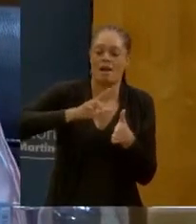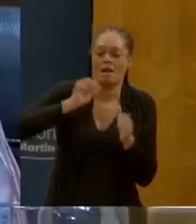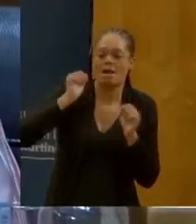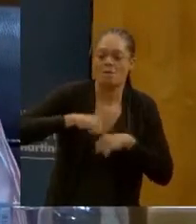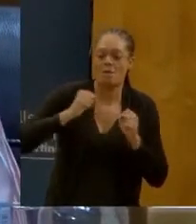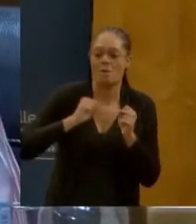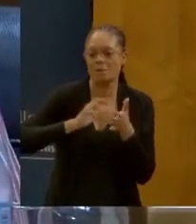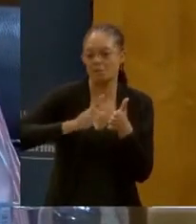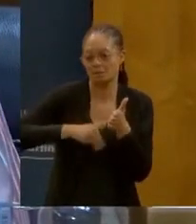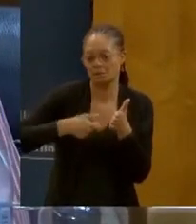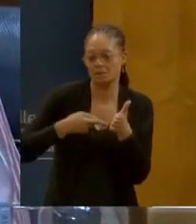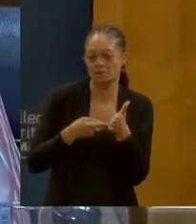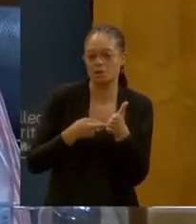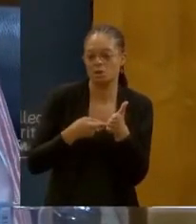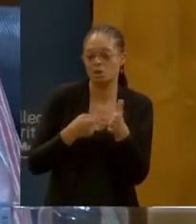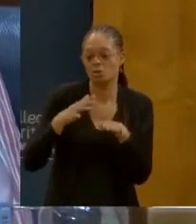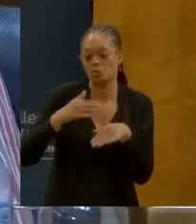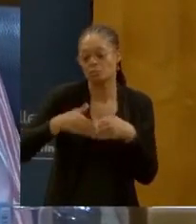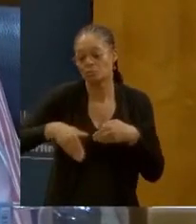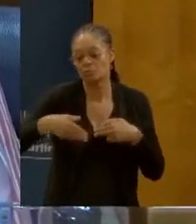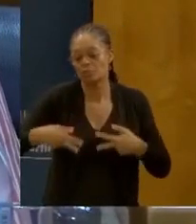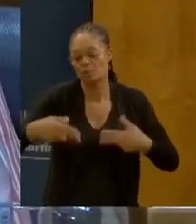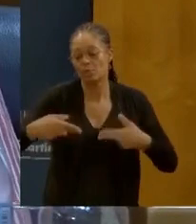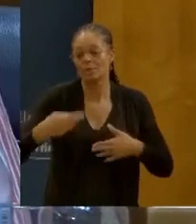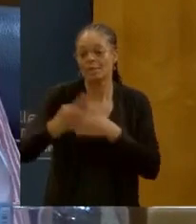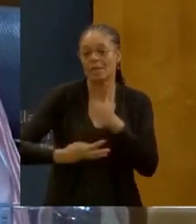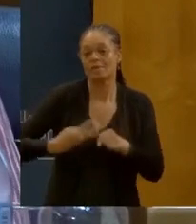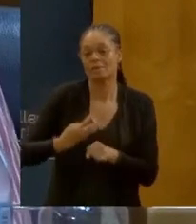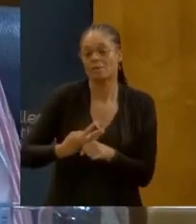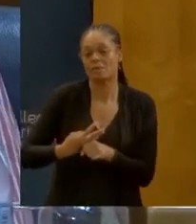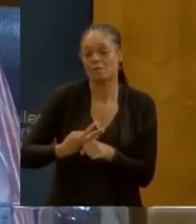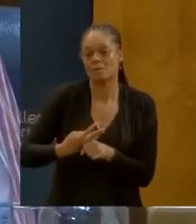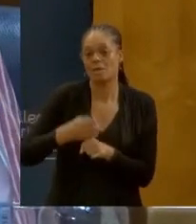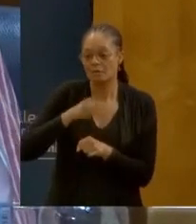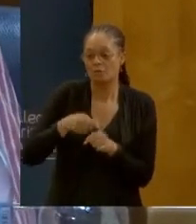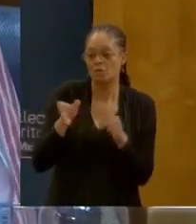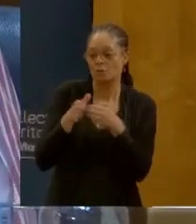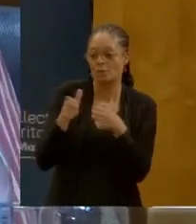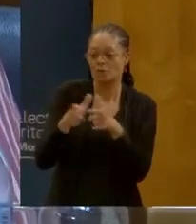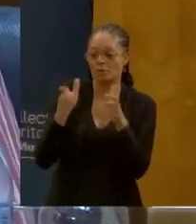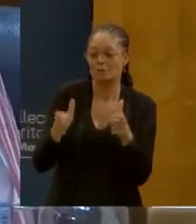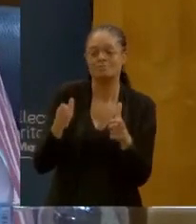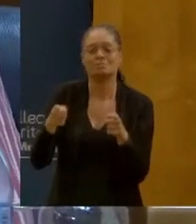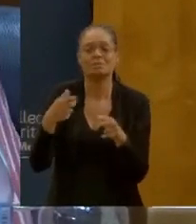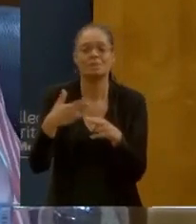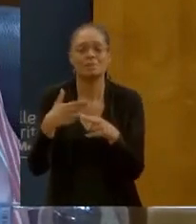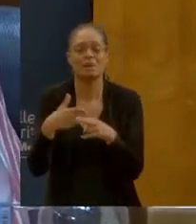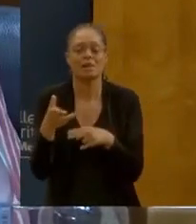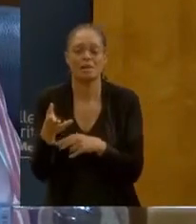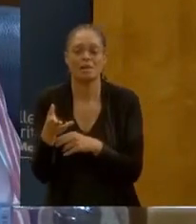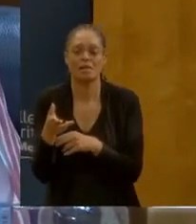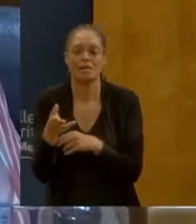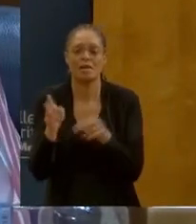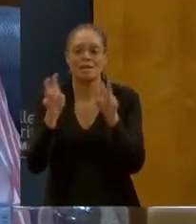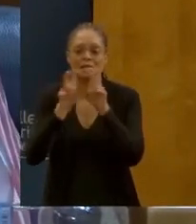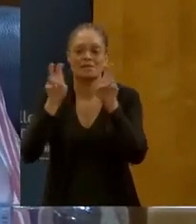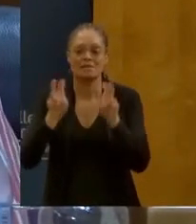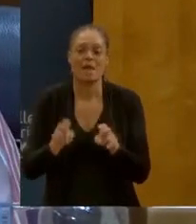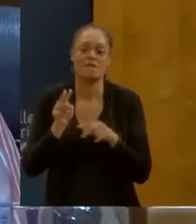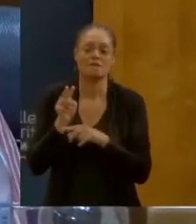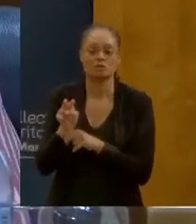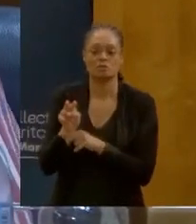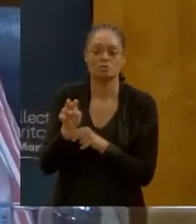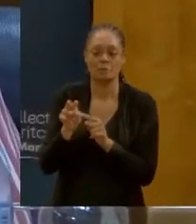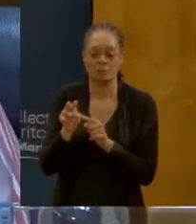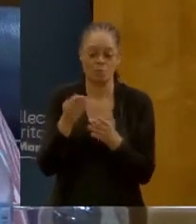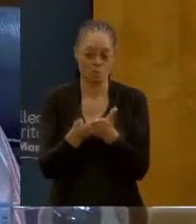sur 4 ans, on doit demander aux entreprises ce qu'ils appellent le certificat de vigilance, l'attestation de